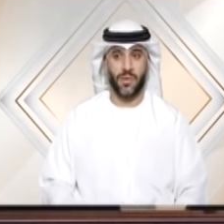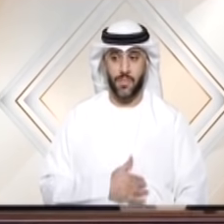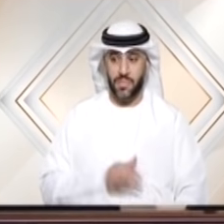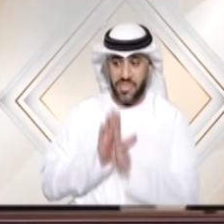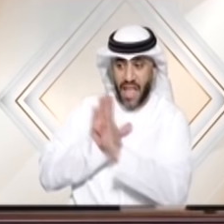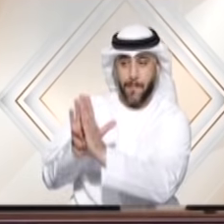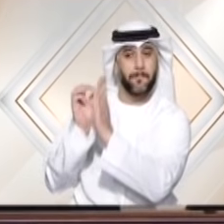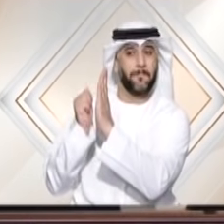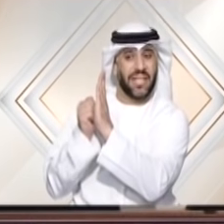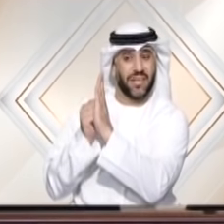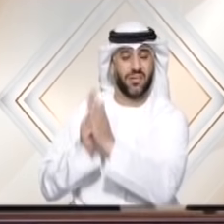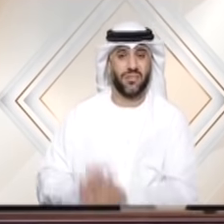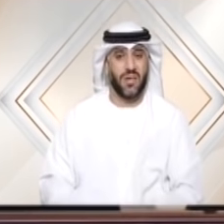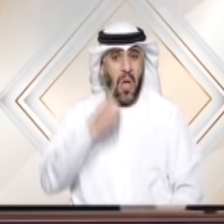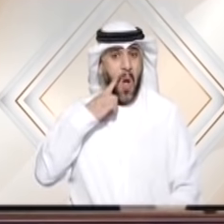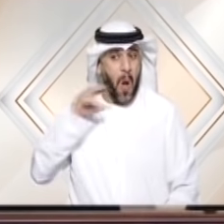على البيت وكذا،